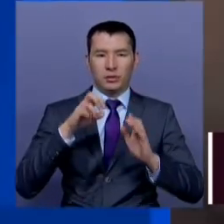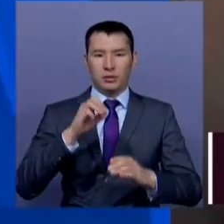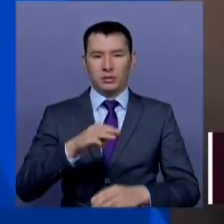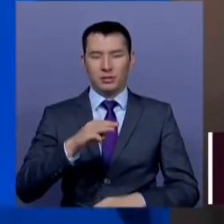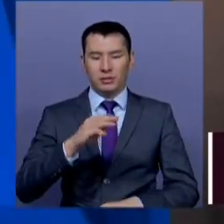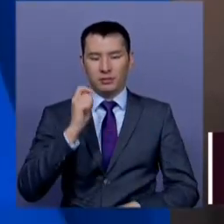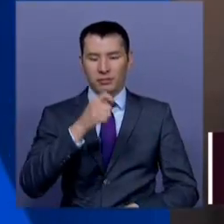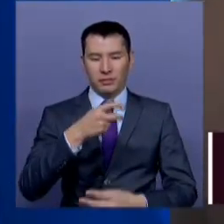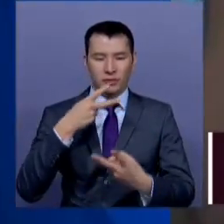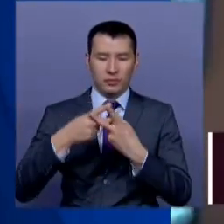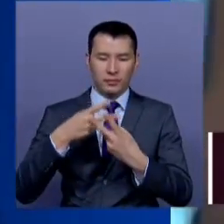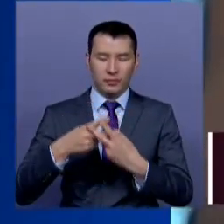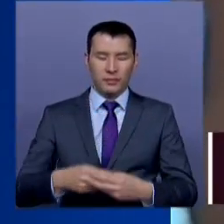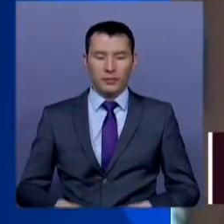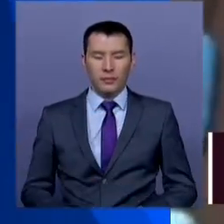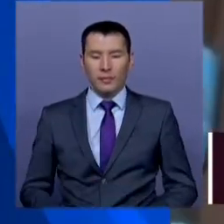сумма.